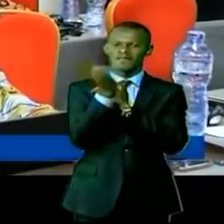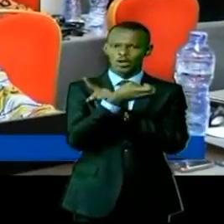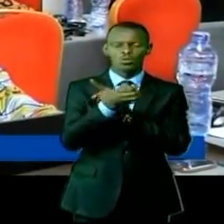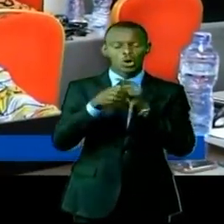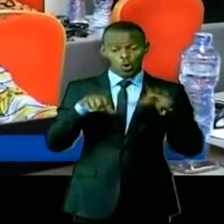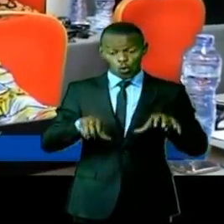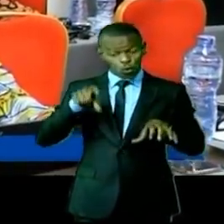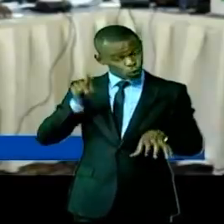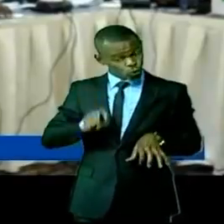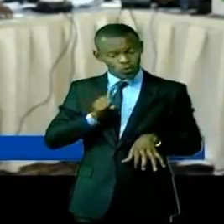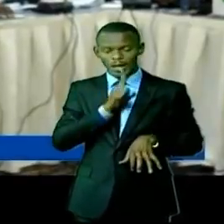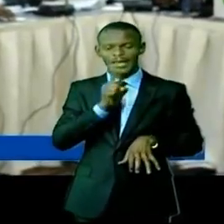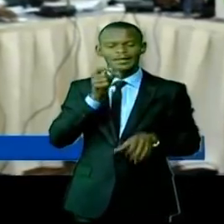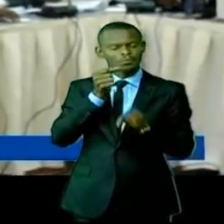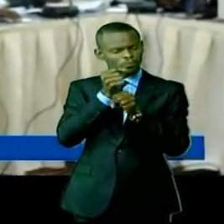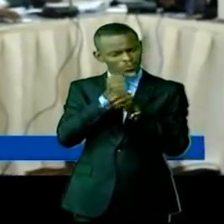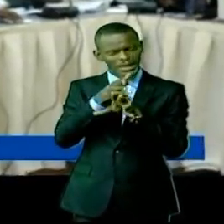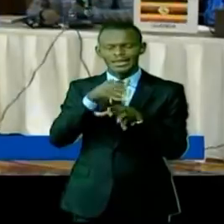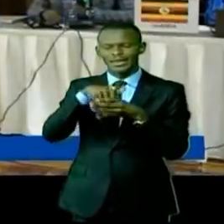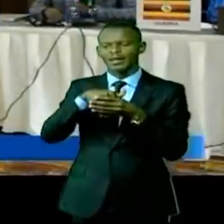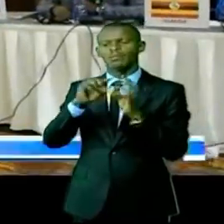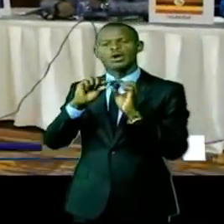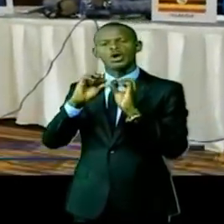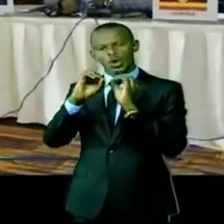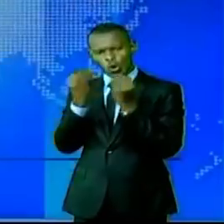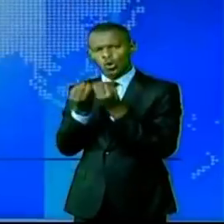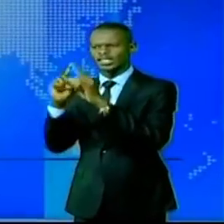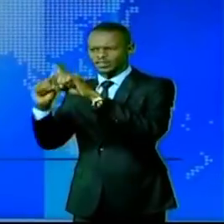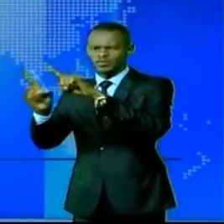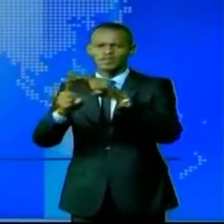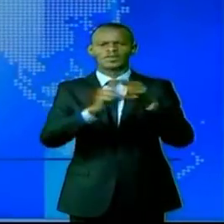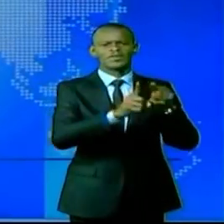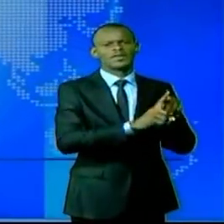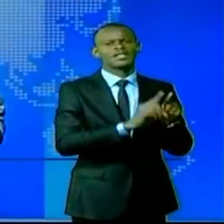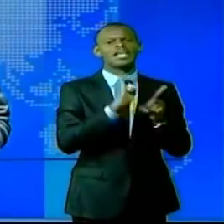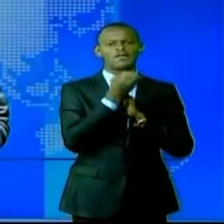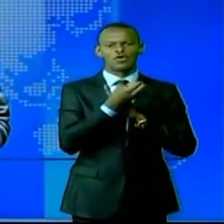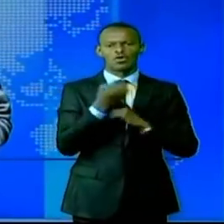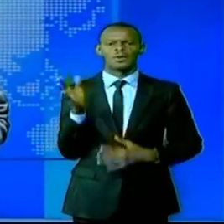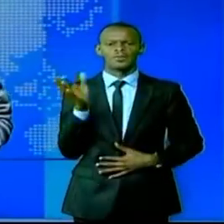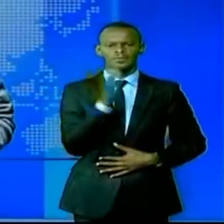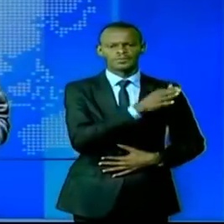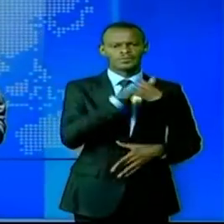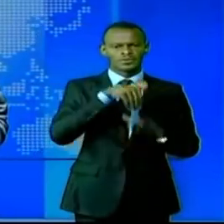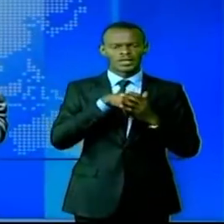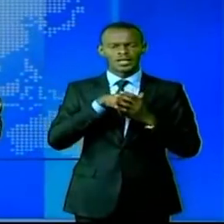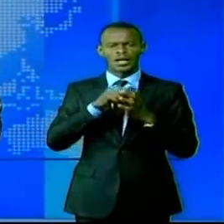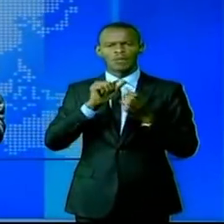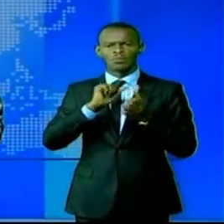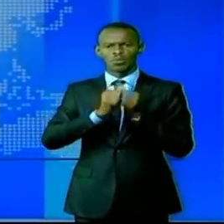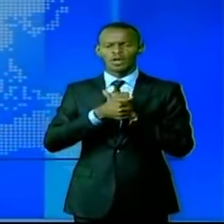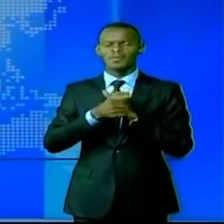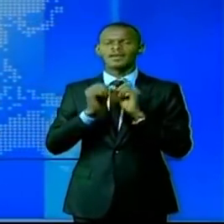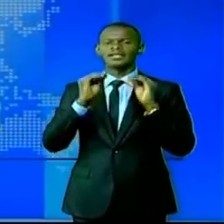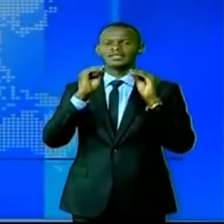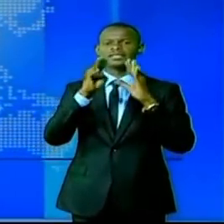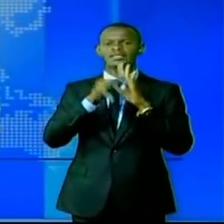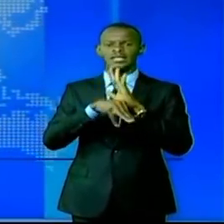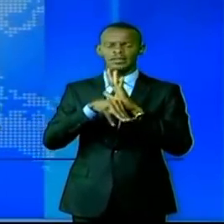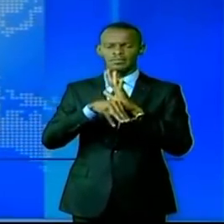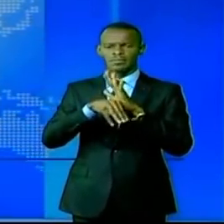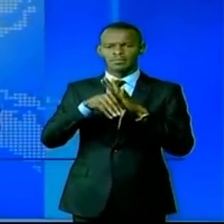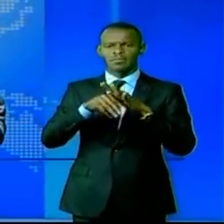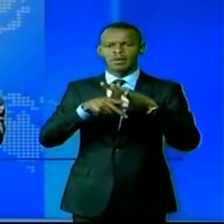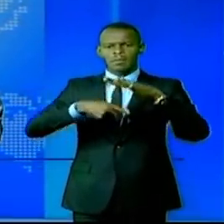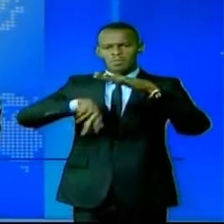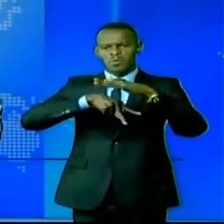et active dans toutes les organisations environnementales. Et dans le secteur de l'enseignement primaire, secondaire et technique, plus précisément dans la